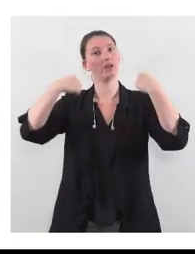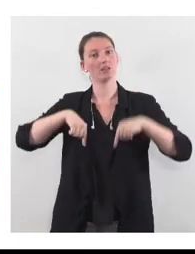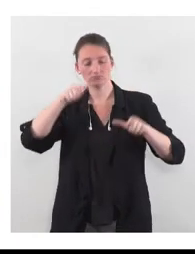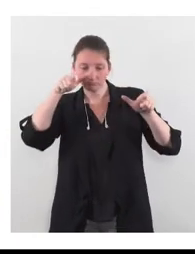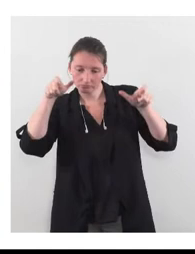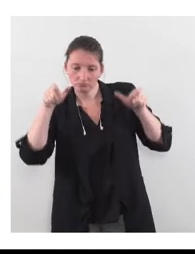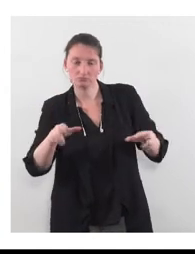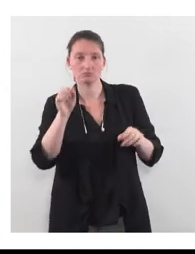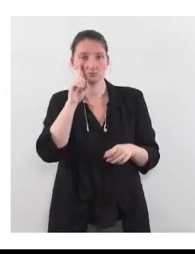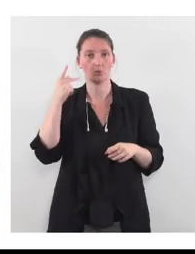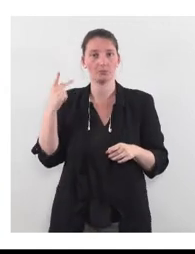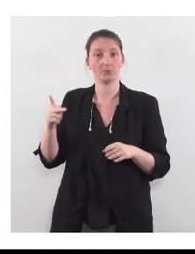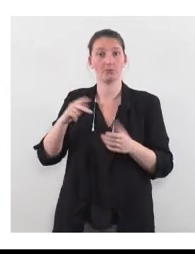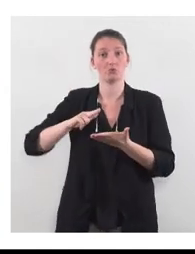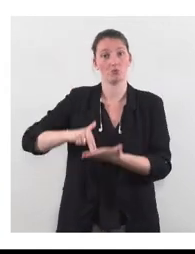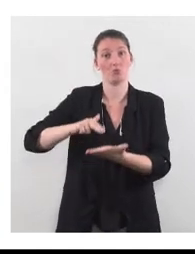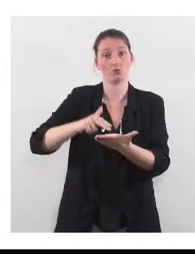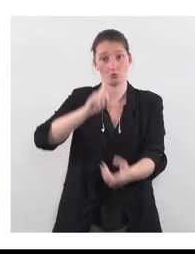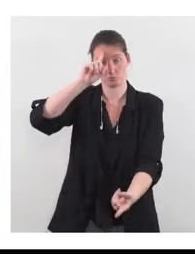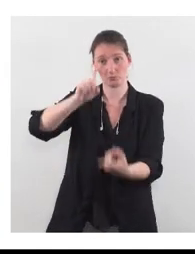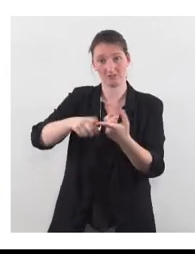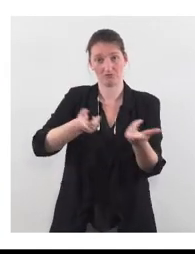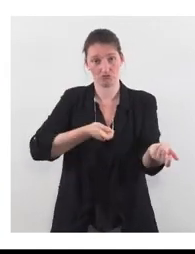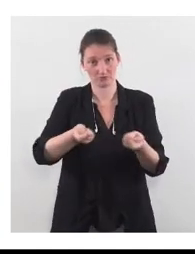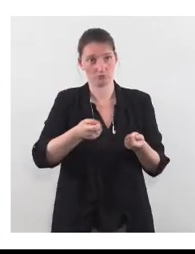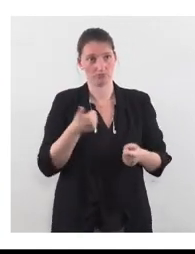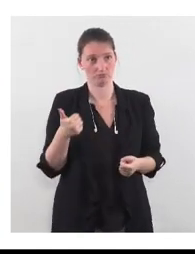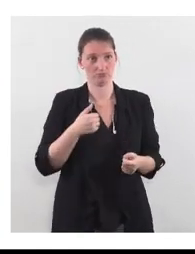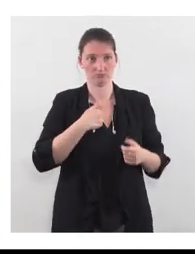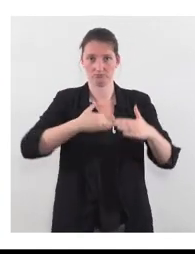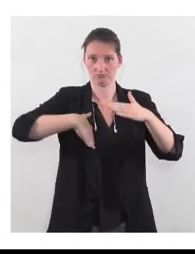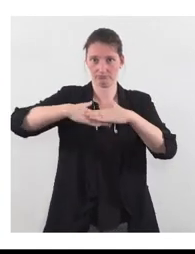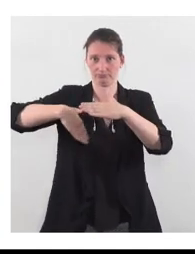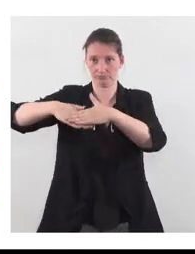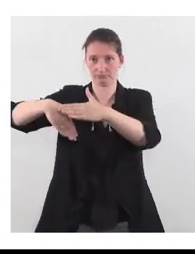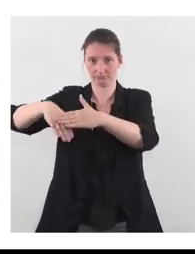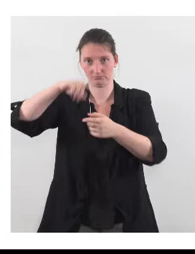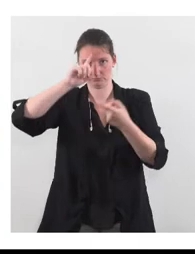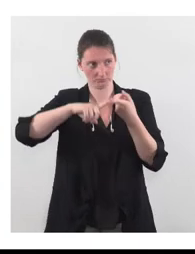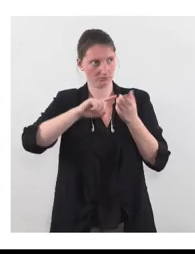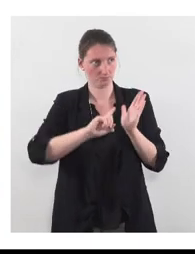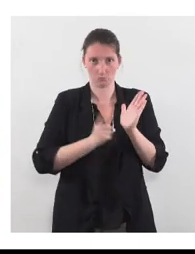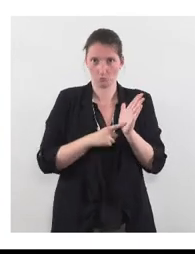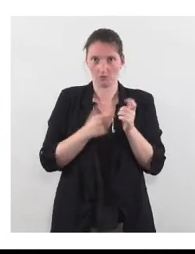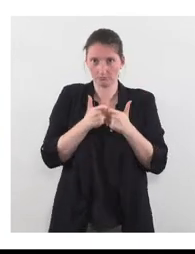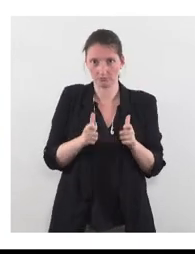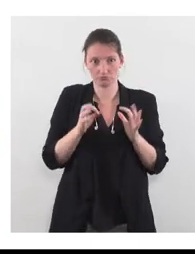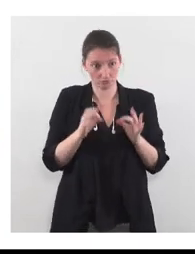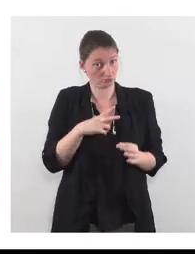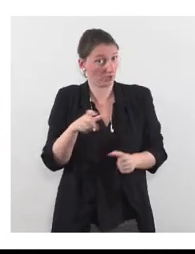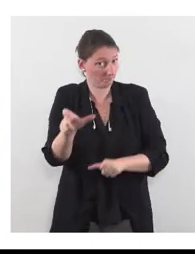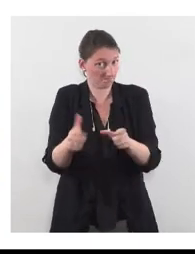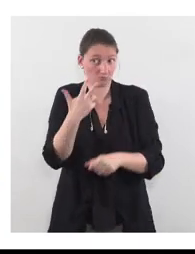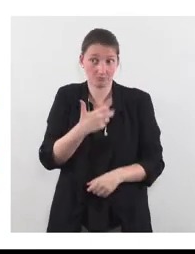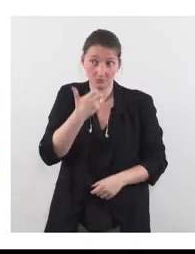impose, dans le cadre d'une convention d'objectifs et de gestion avec la CNAF, un certain nombre de restrictions à l'accès effectif aux droits de certains de nos concitoyens,